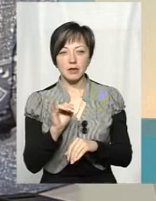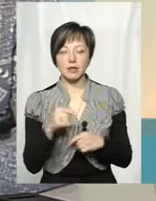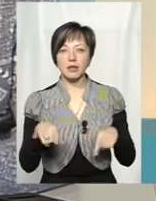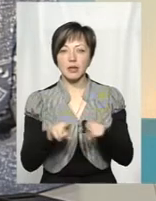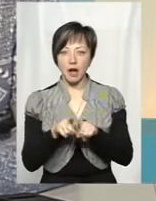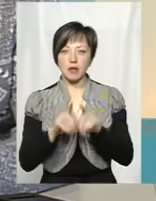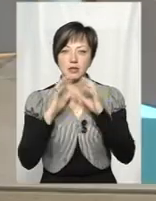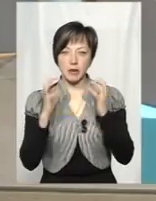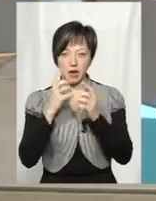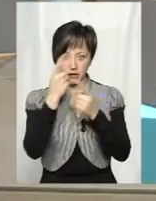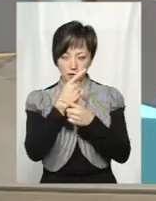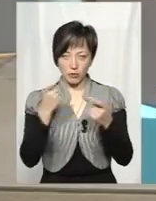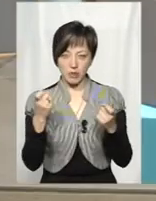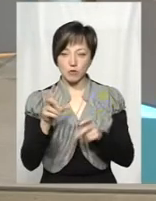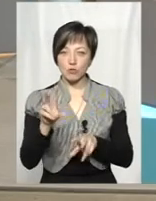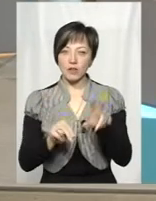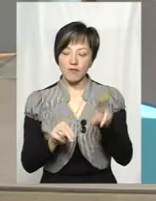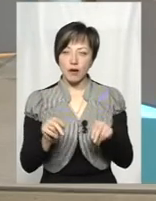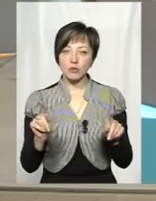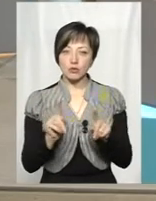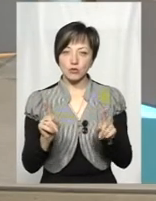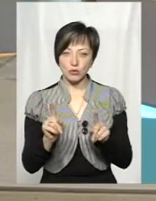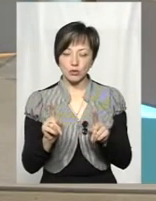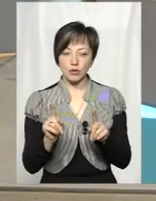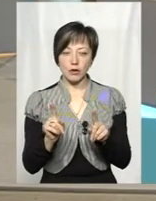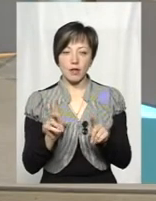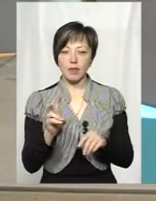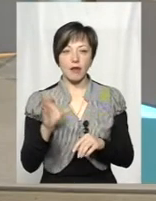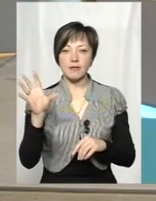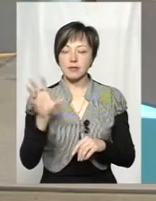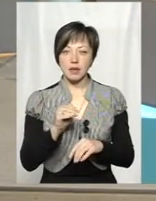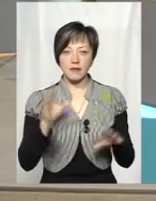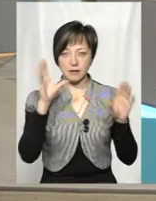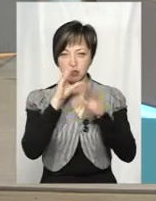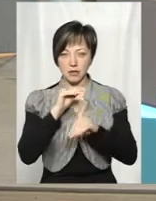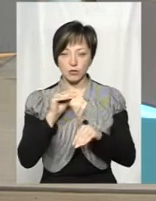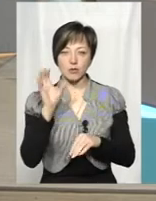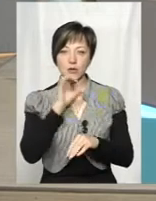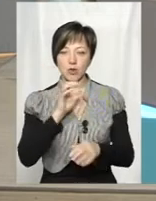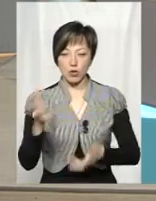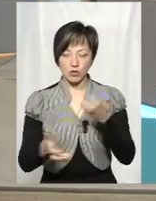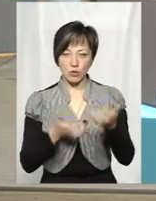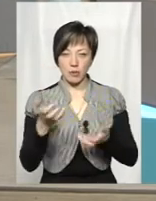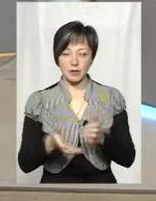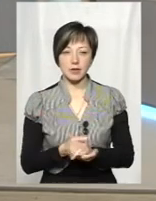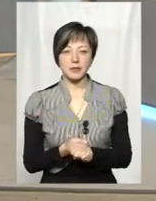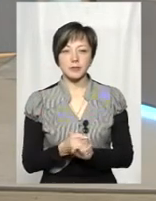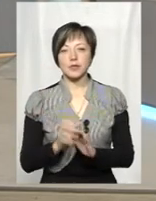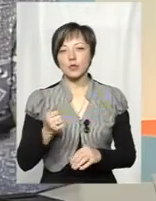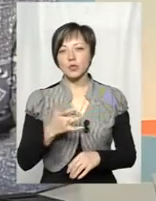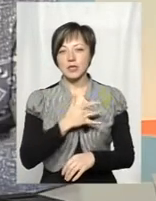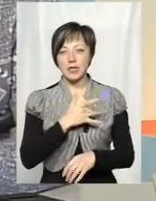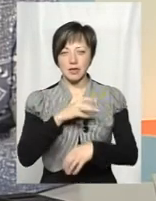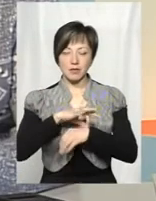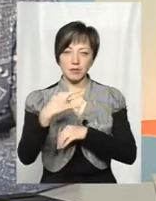зберігається інформація. Ну, сподіваємося, що не все встигнуть розкопати. Хоча це дуже серце обливається. Це офіційні